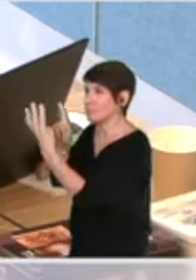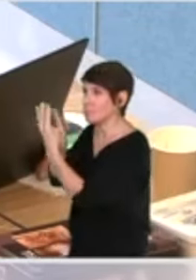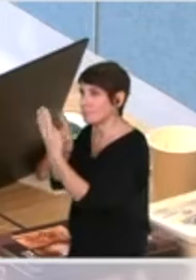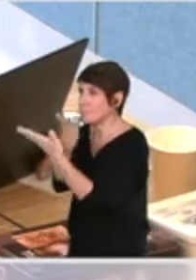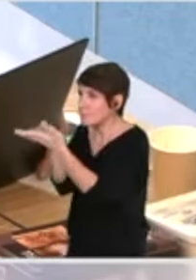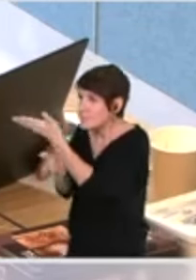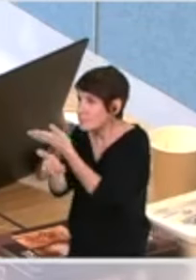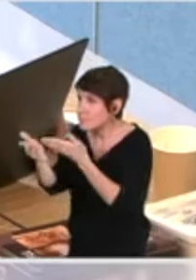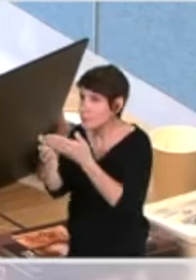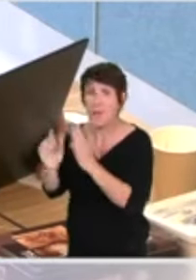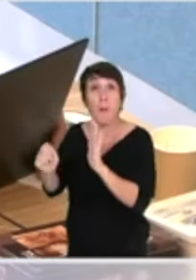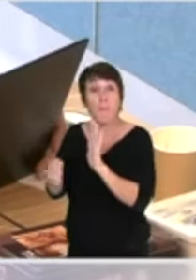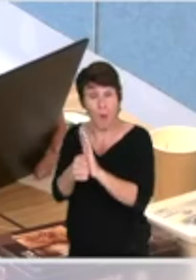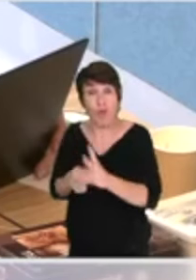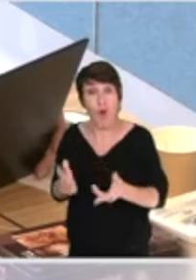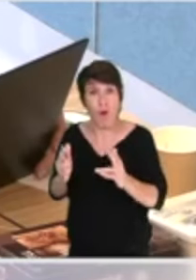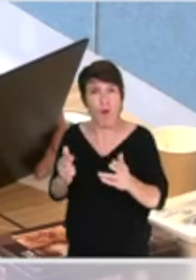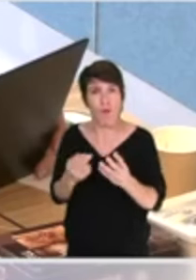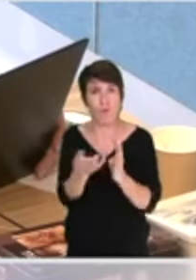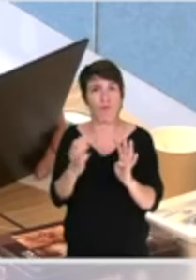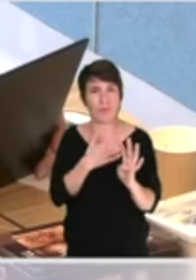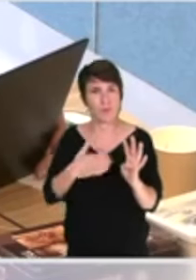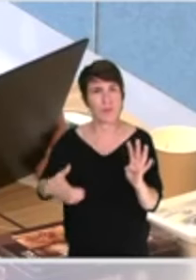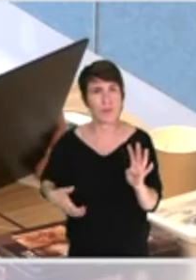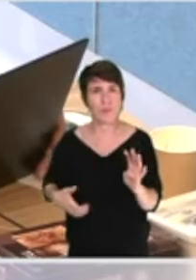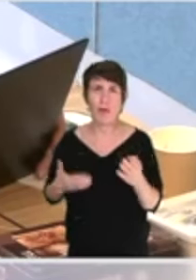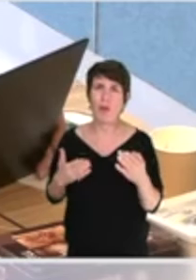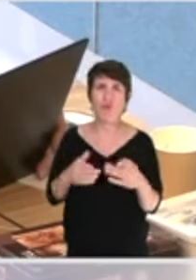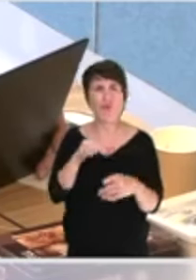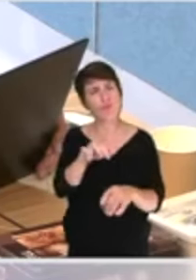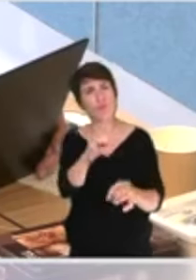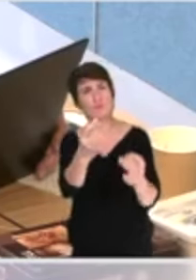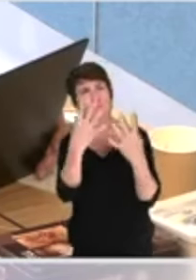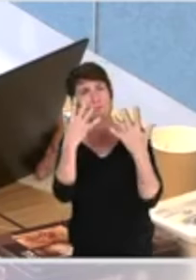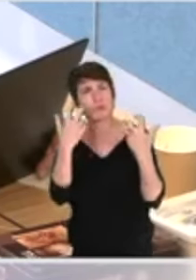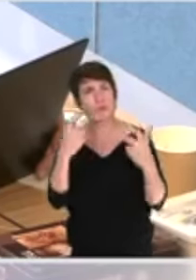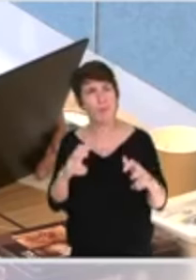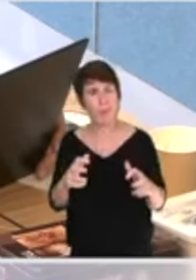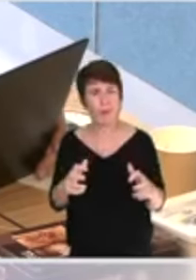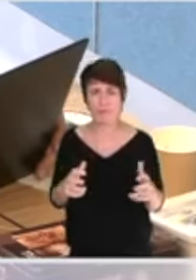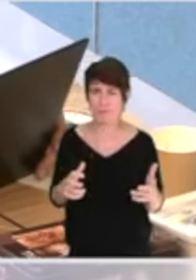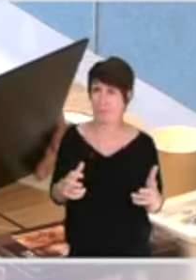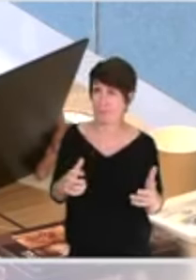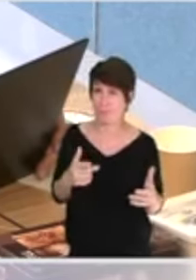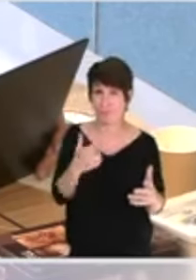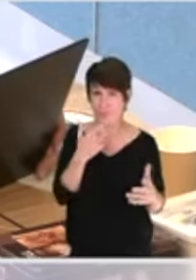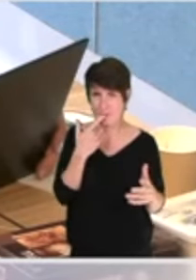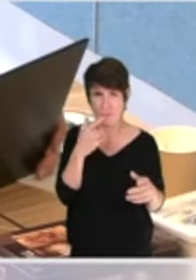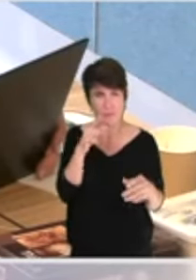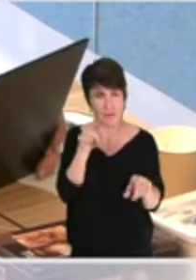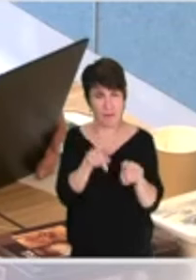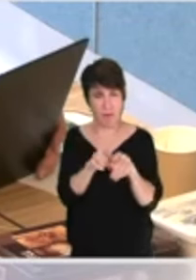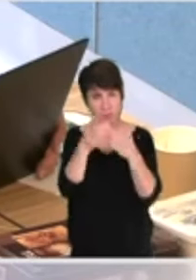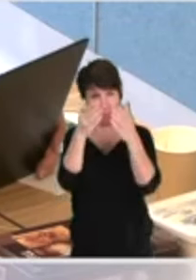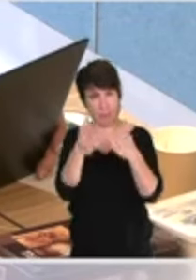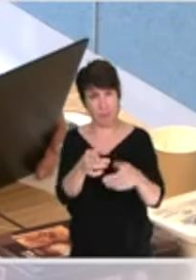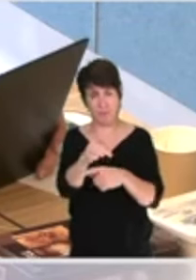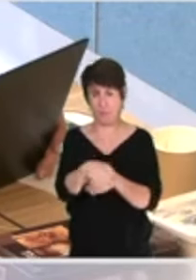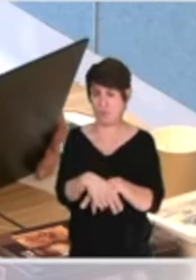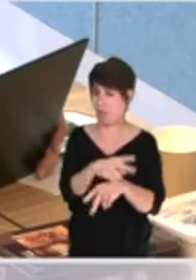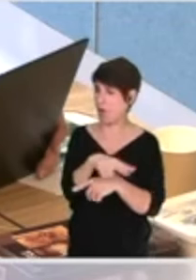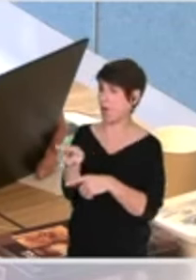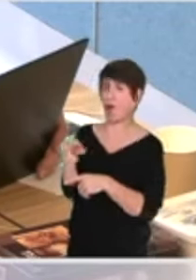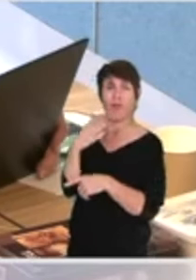que cette fois-ci, cela n'ait pas été le cas. Cela démontre une fois de plus le manque de considération, pour ne pas dire le mépris que vous